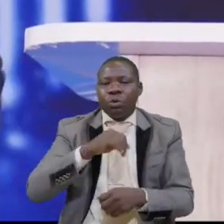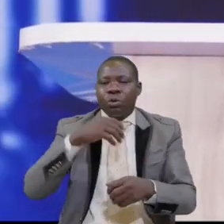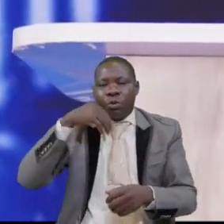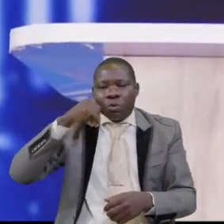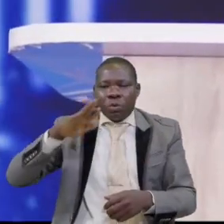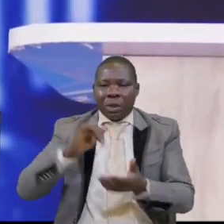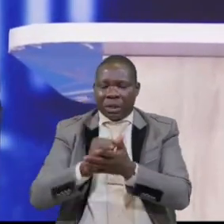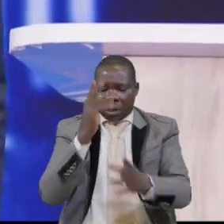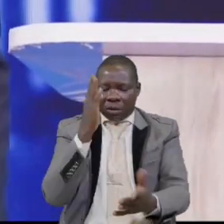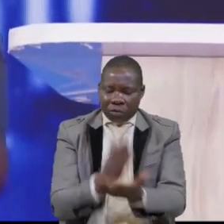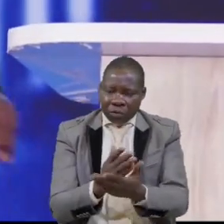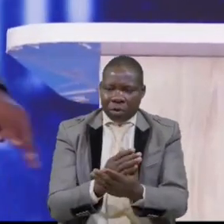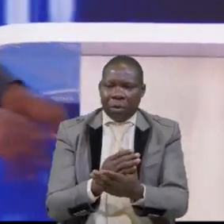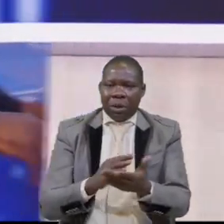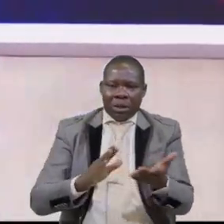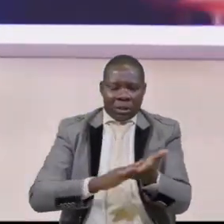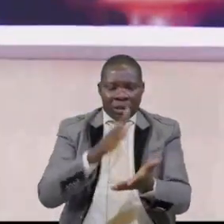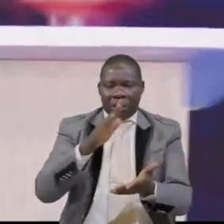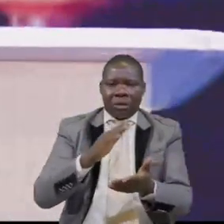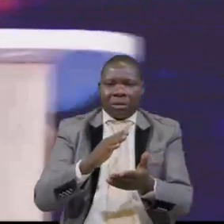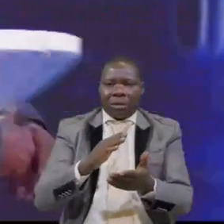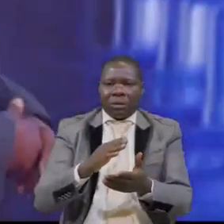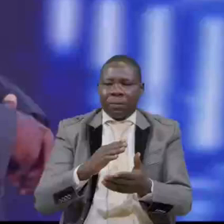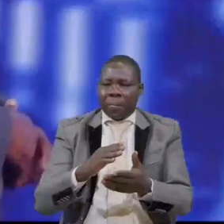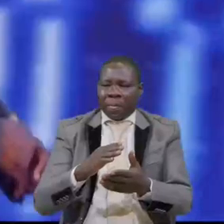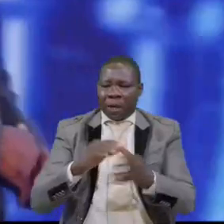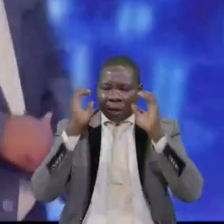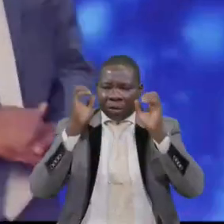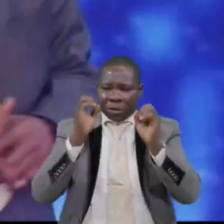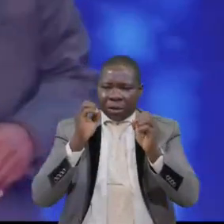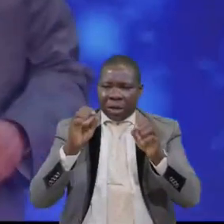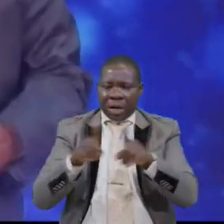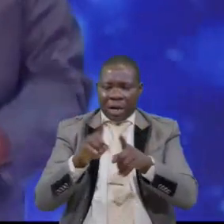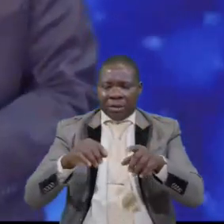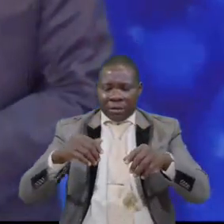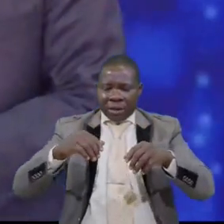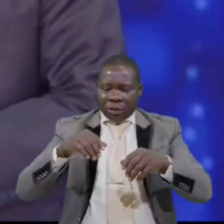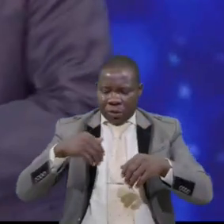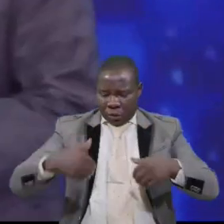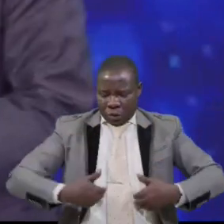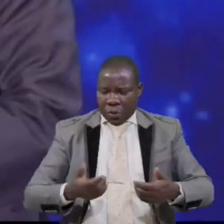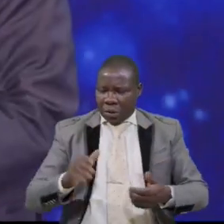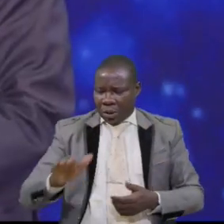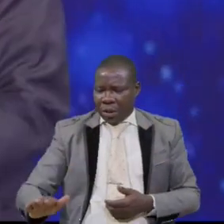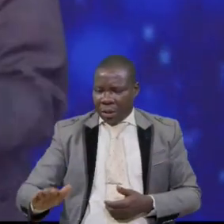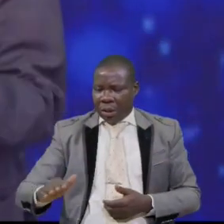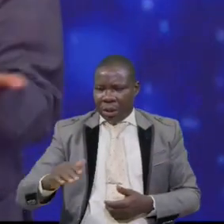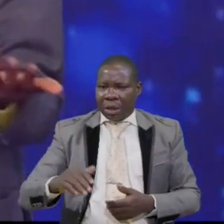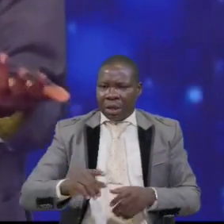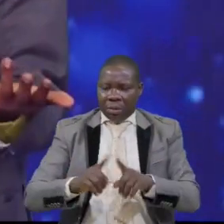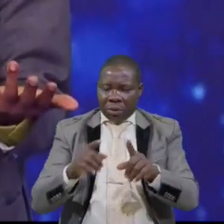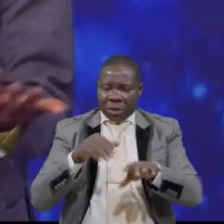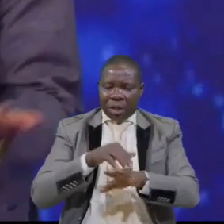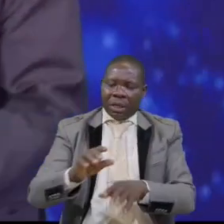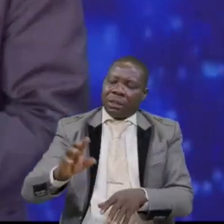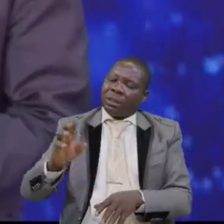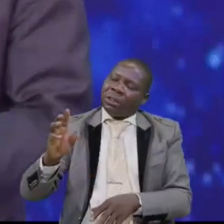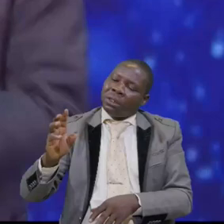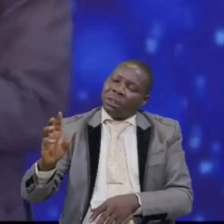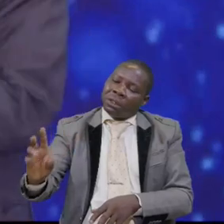qui a cessé, a arrêté au secondaire, mais à 67 ans, elle s'est dit, pourquoi? Qu'est-ce